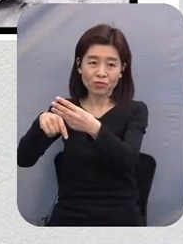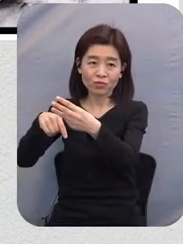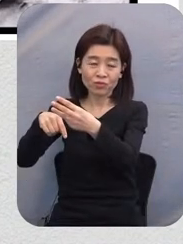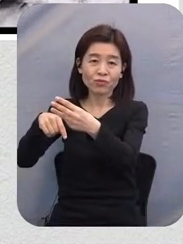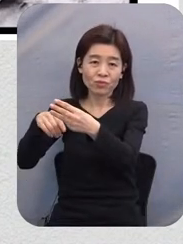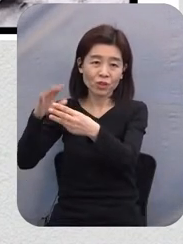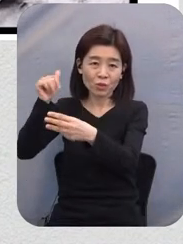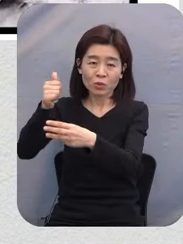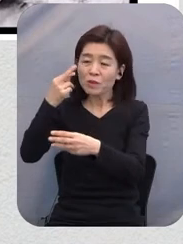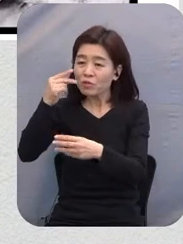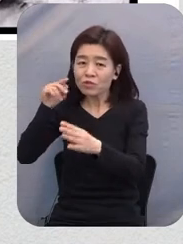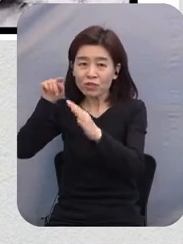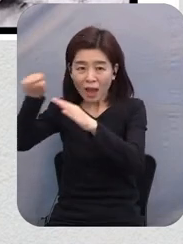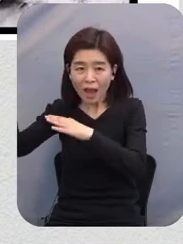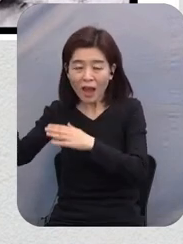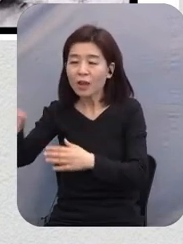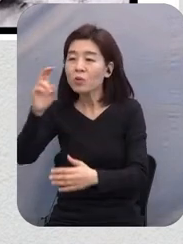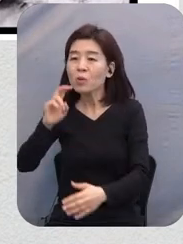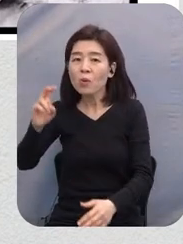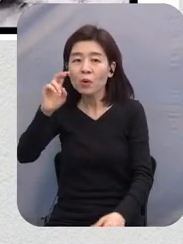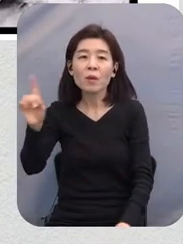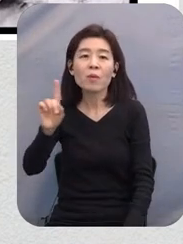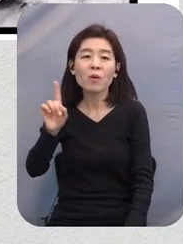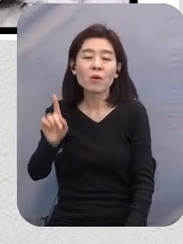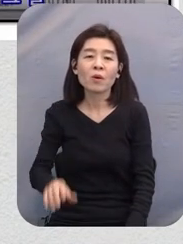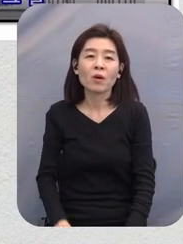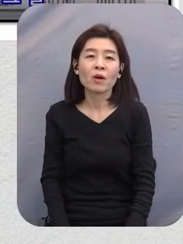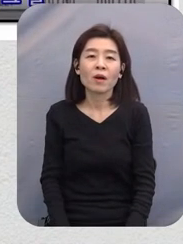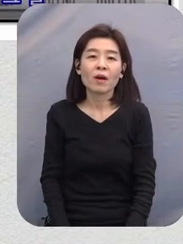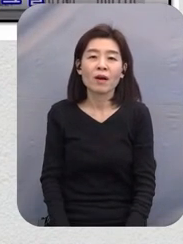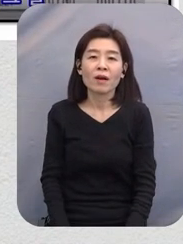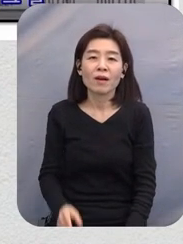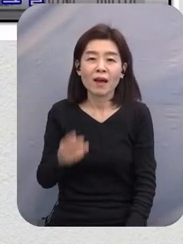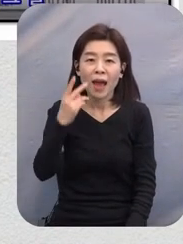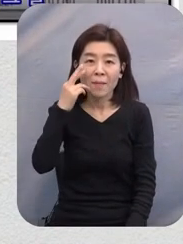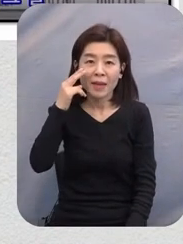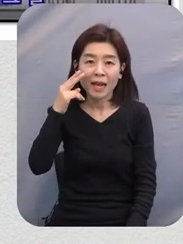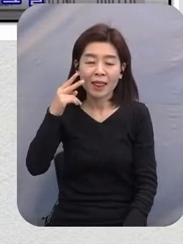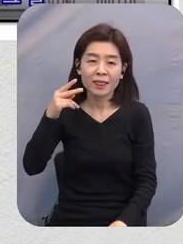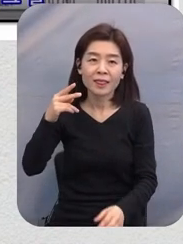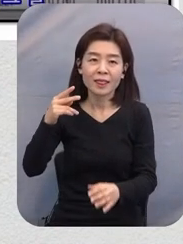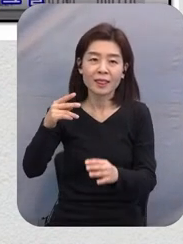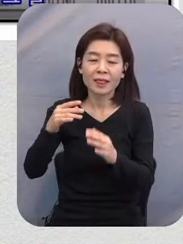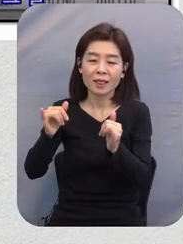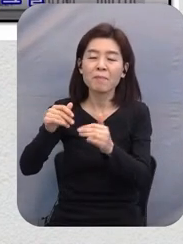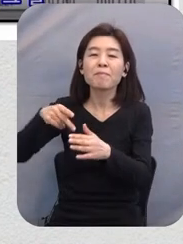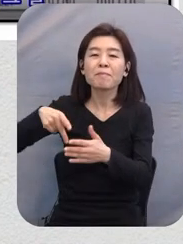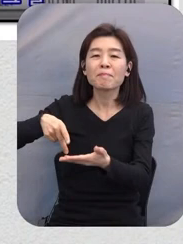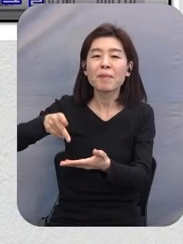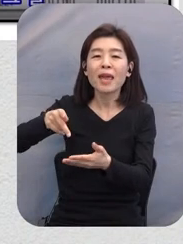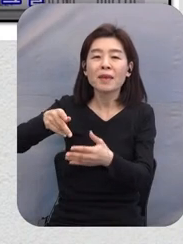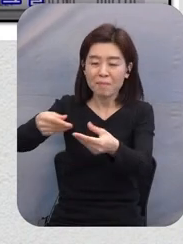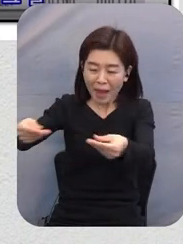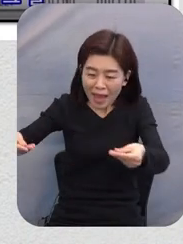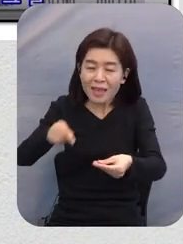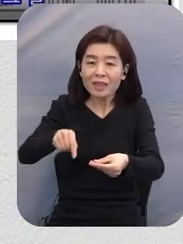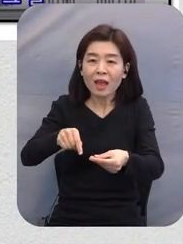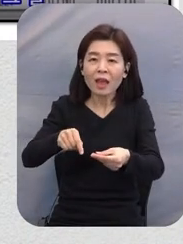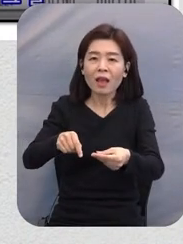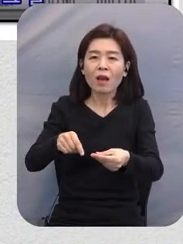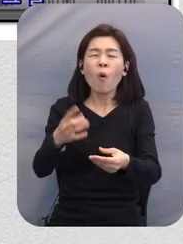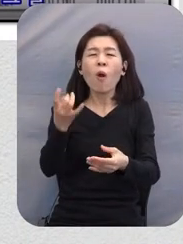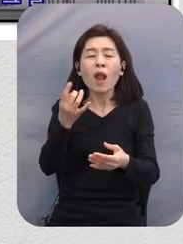아메리칸 파이는 사실은 로클론 스타의 비행기 사고로 죽은 사람들에 대한 추모곡이에요.